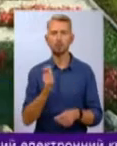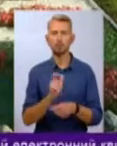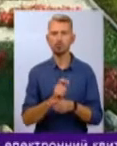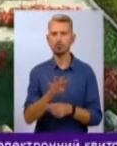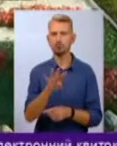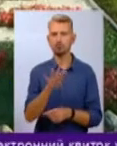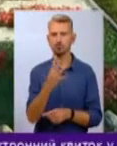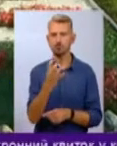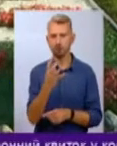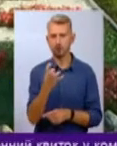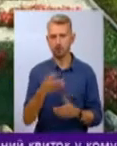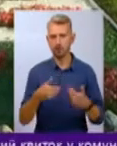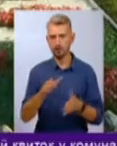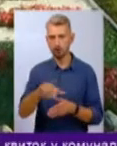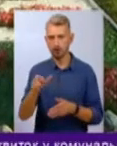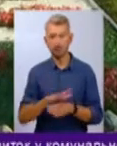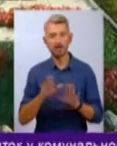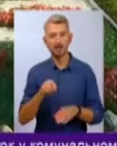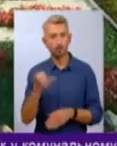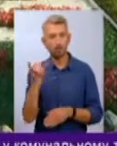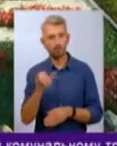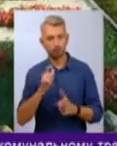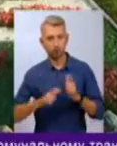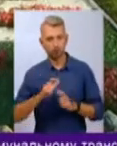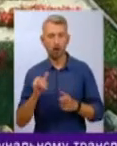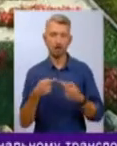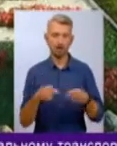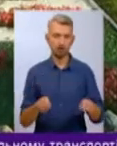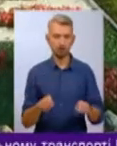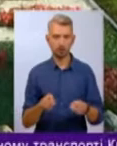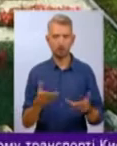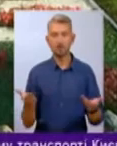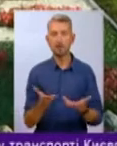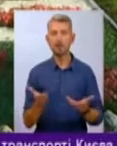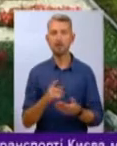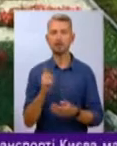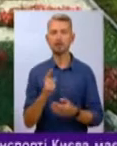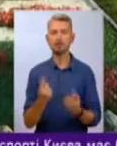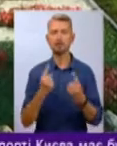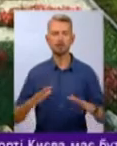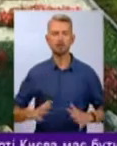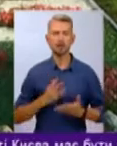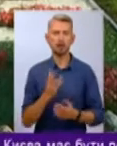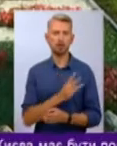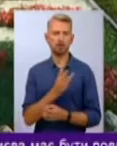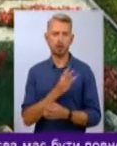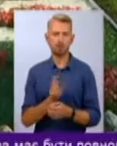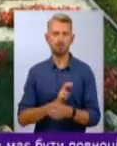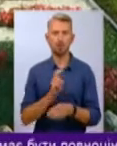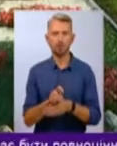400 випускників, не тільки цього вузу, а й інших, які з великим натхненням і бажанням